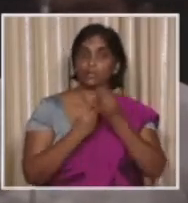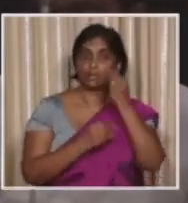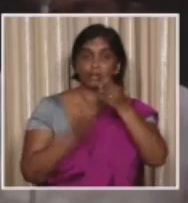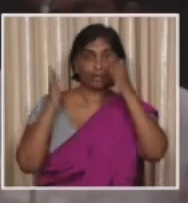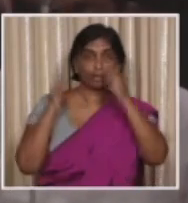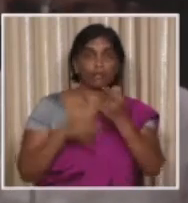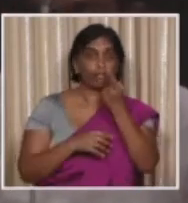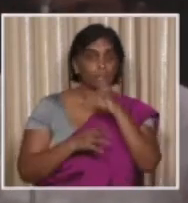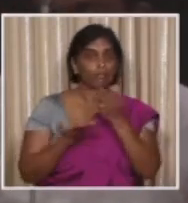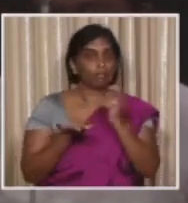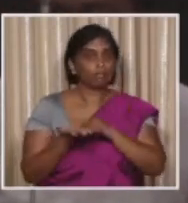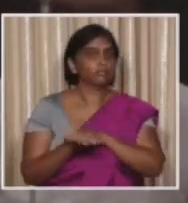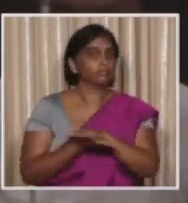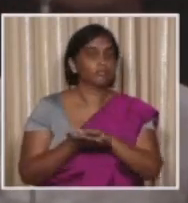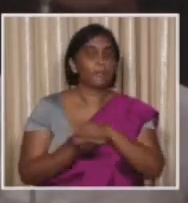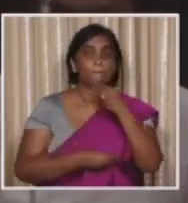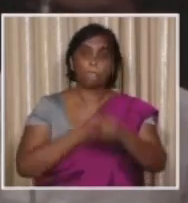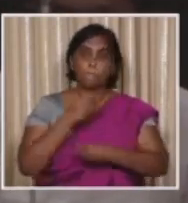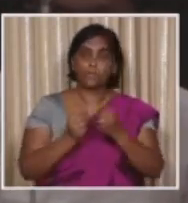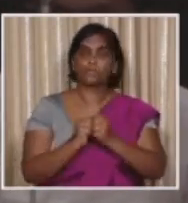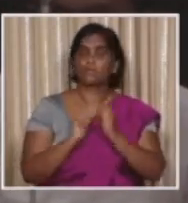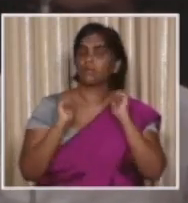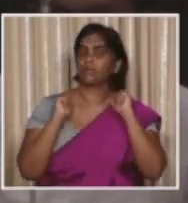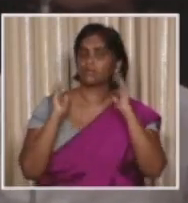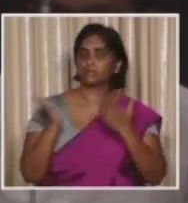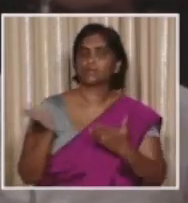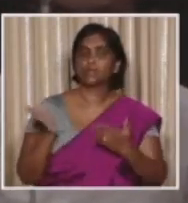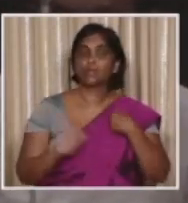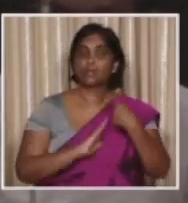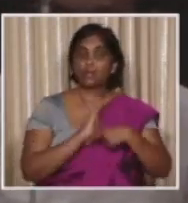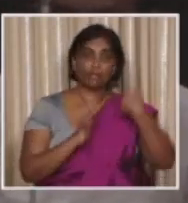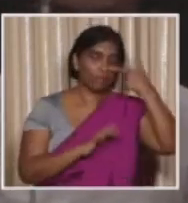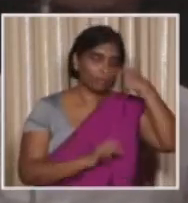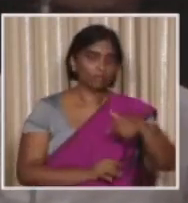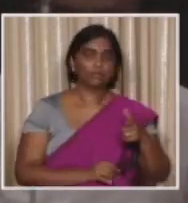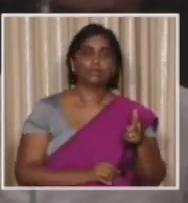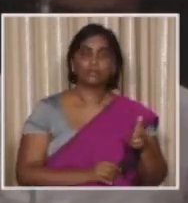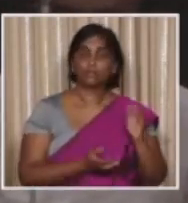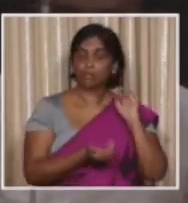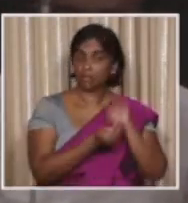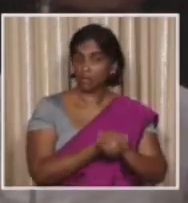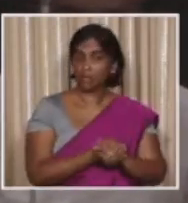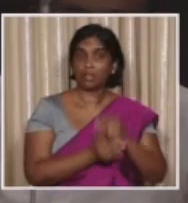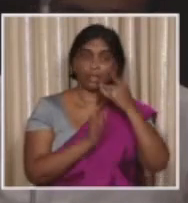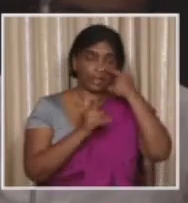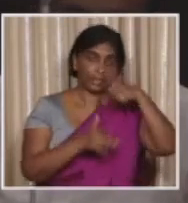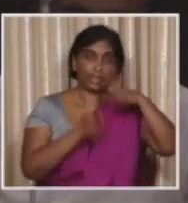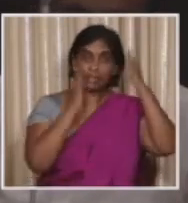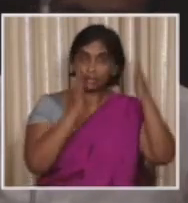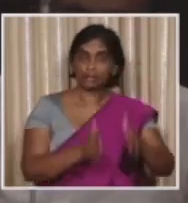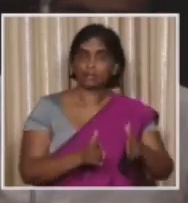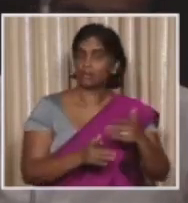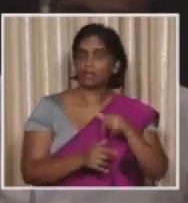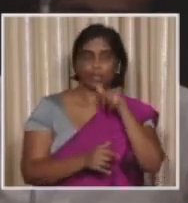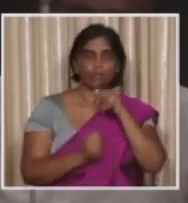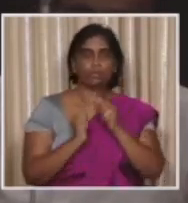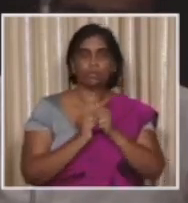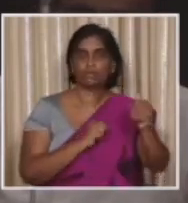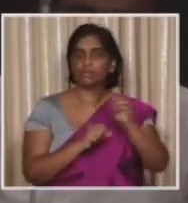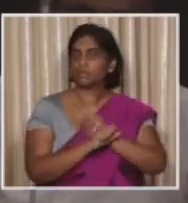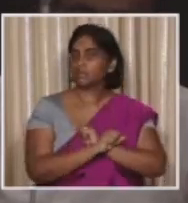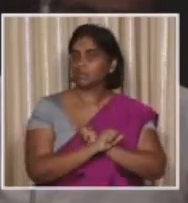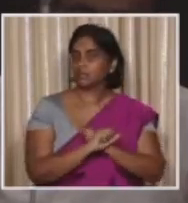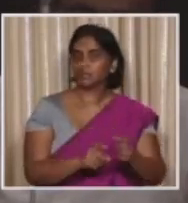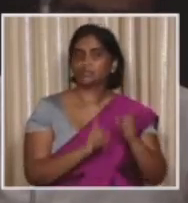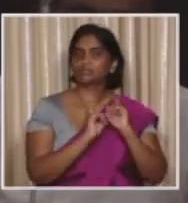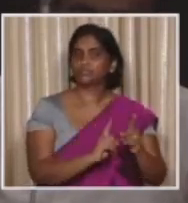ටැංකි 14 නවීකරණය කරලා ව්‍යාපාරත් කරනවා. ලංකා කණිත් තෙල් නිර්ගත සංස්ථාව සතු වෙලා තියෙන තෙල් ටැංකි කිසිම පියවරක් අදියරක්